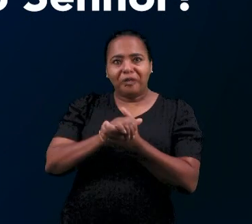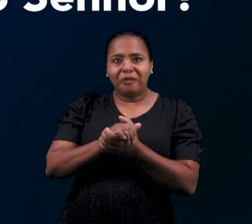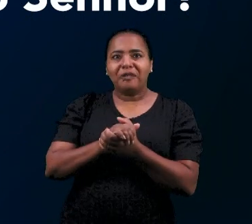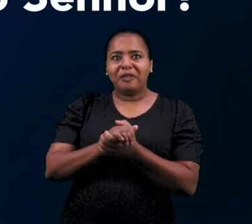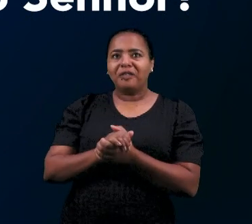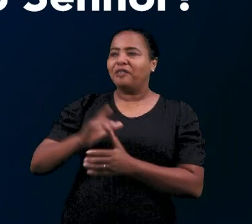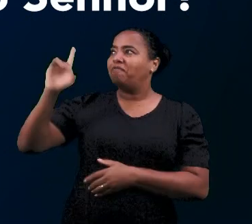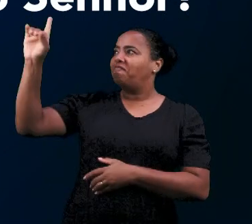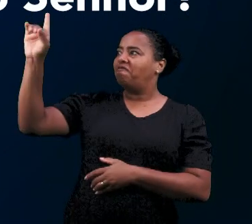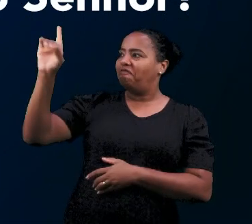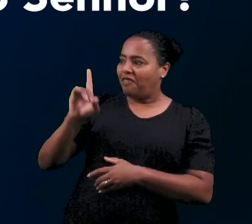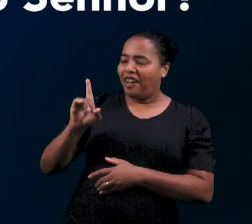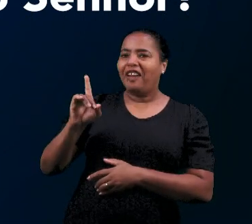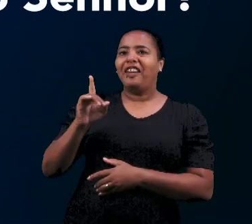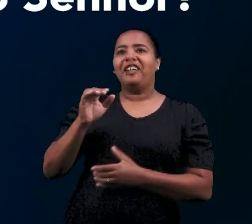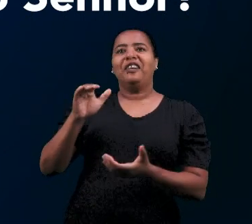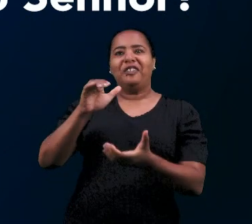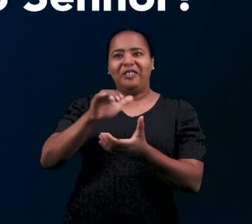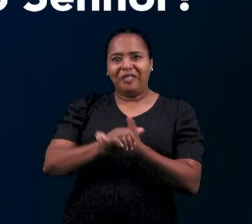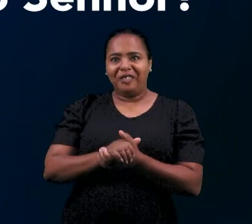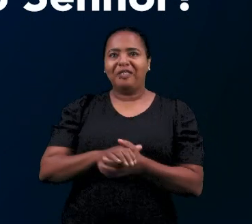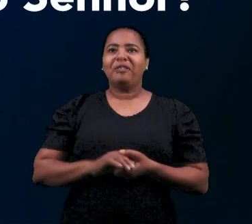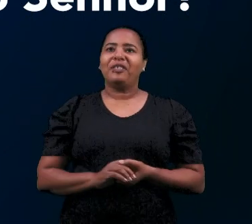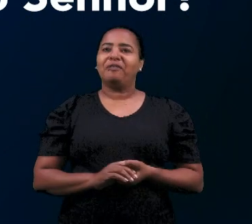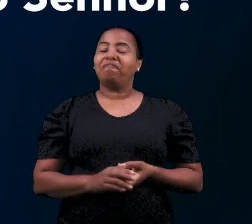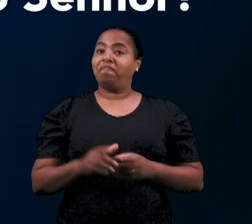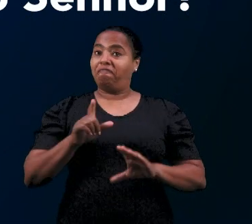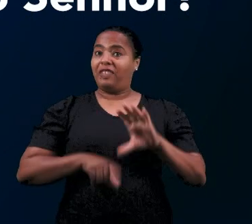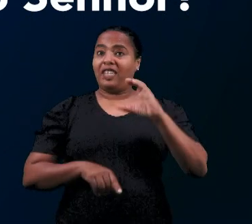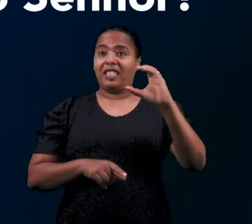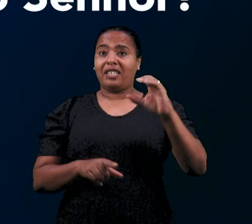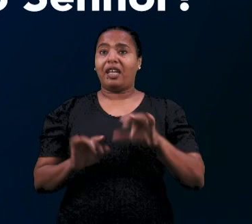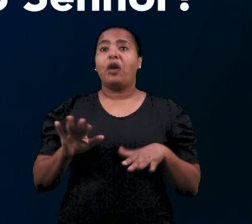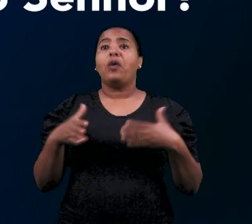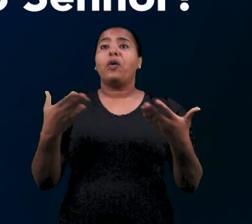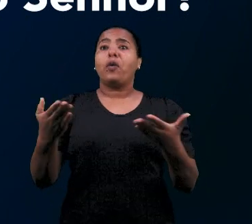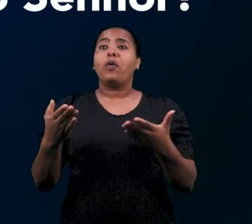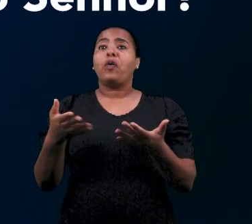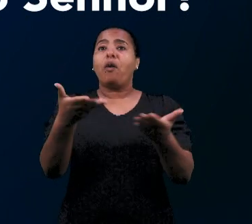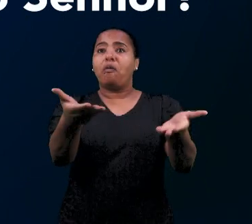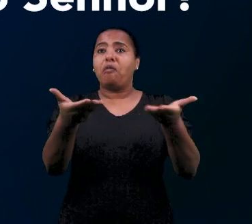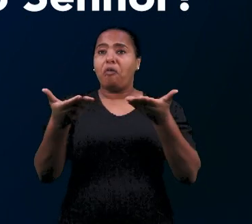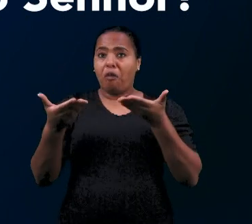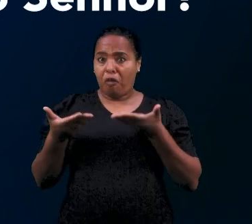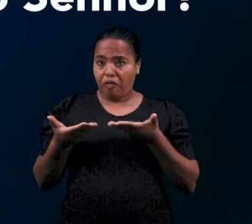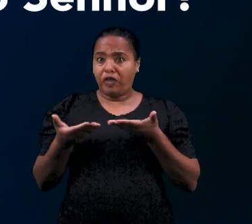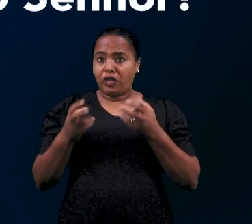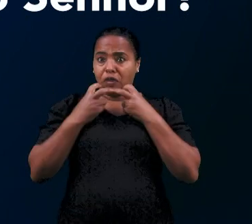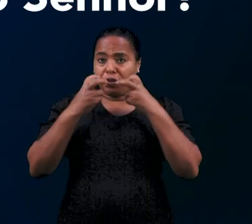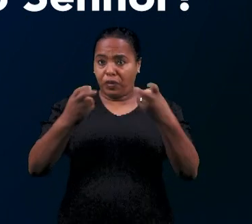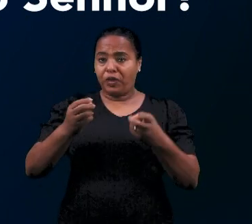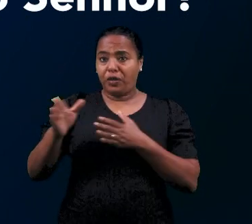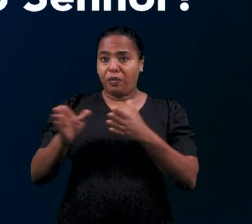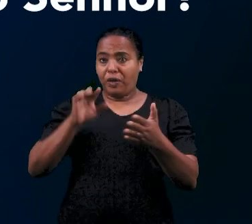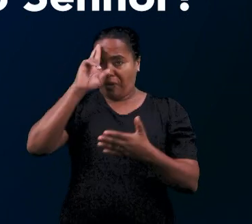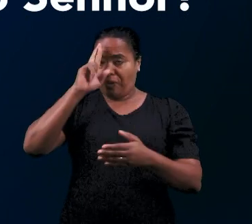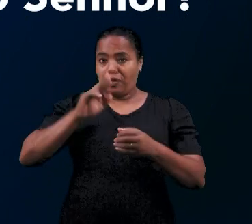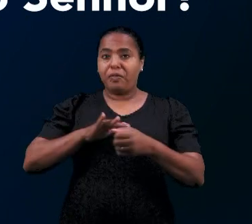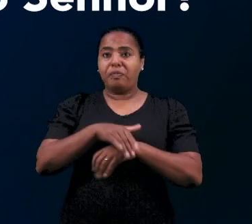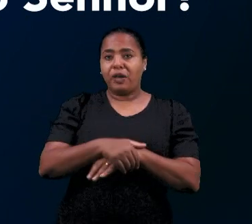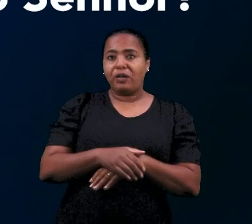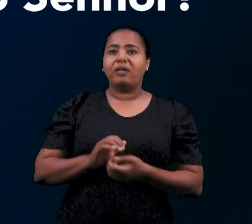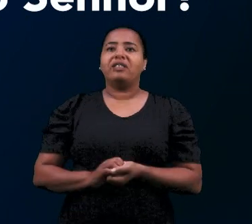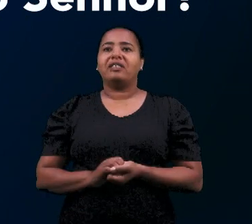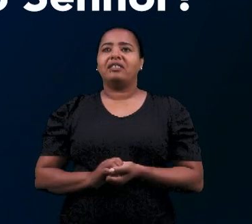C, quelle invitation reconnaît le cri de minuit? Aller à sa rencontre. Aller à sa